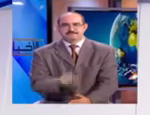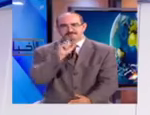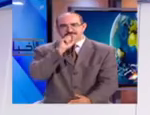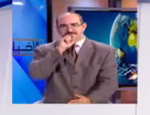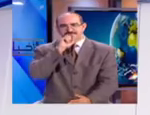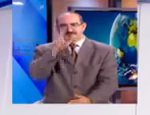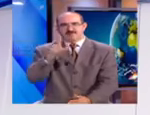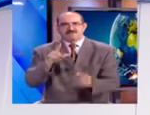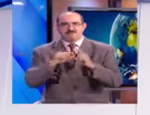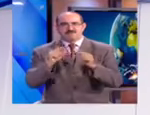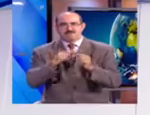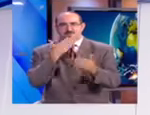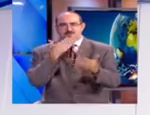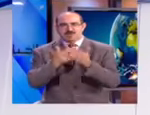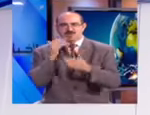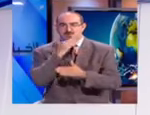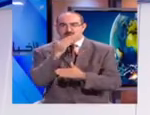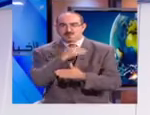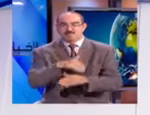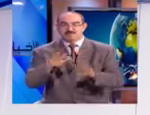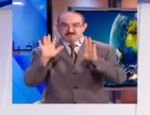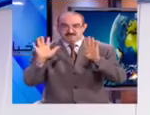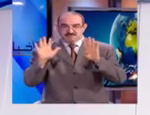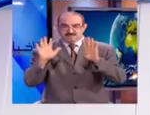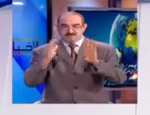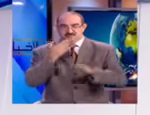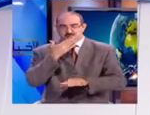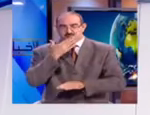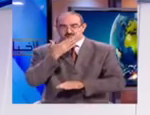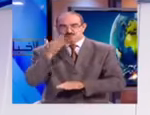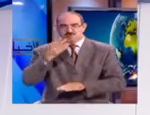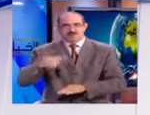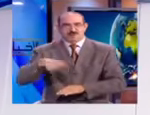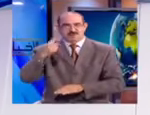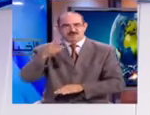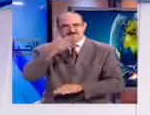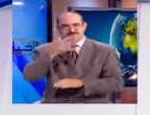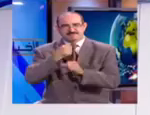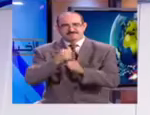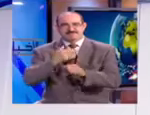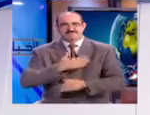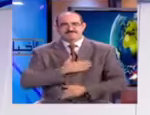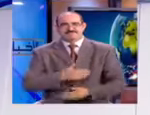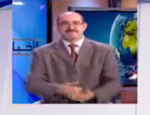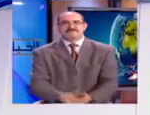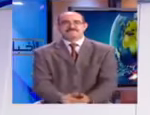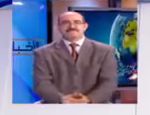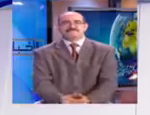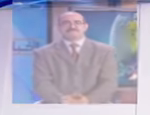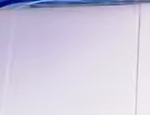نهاية النشرة، ألقاكم في تمام 9 في موجز لأهم الأنباء. إلى اللقاء.